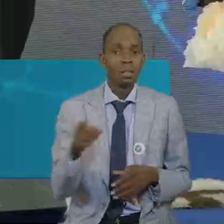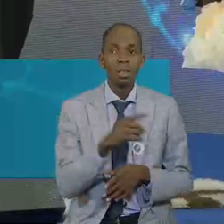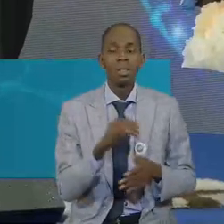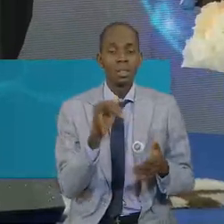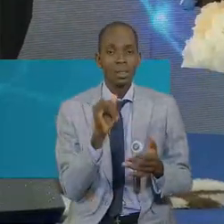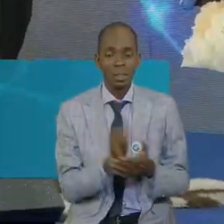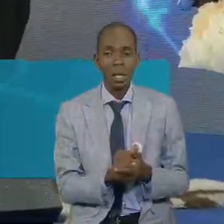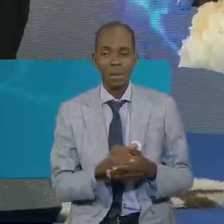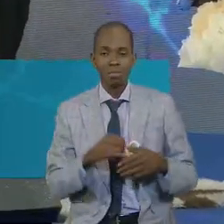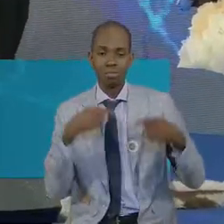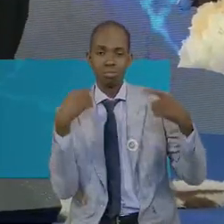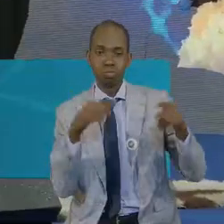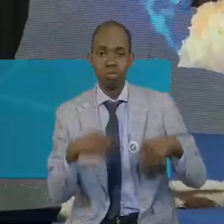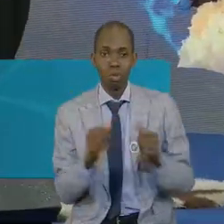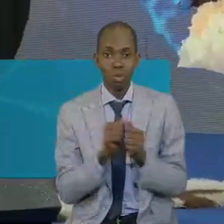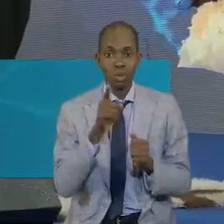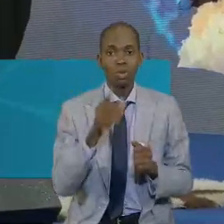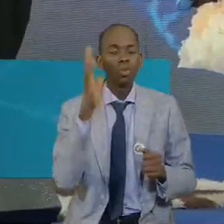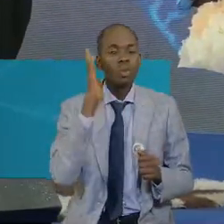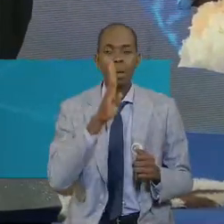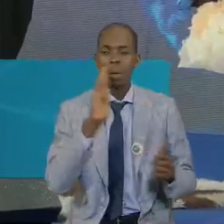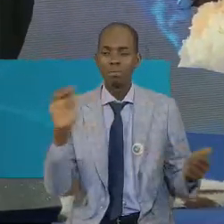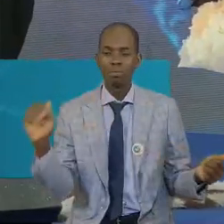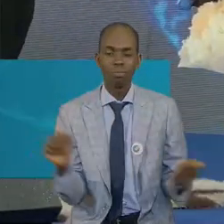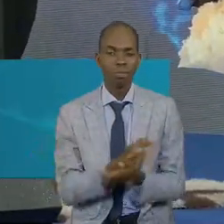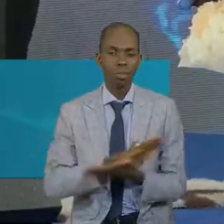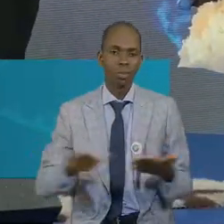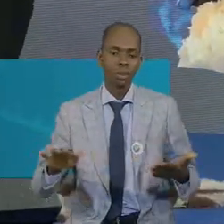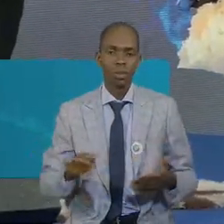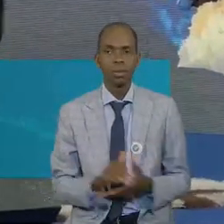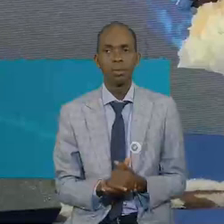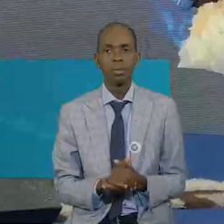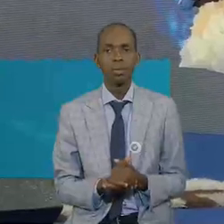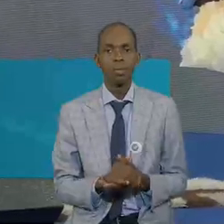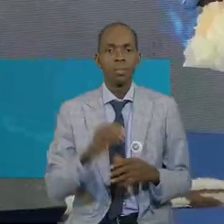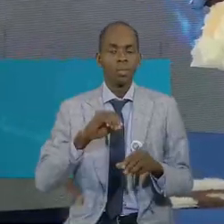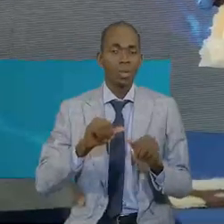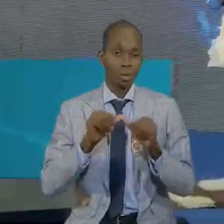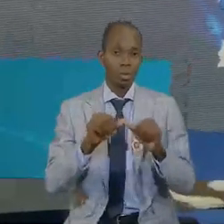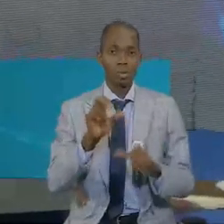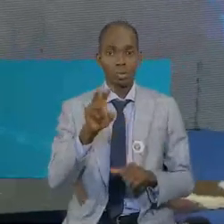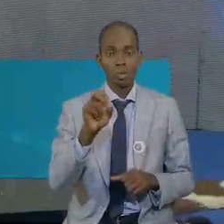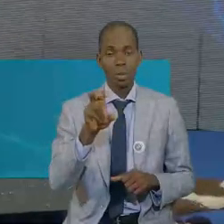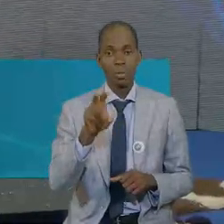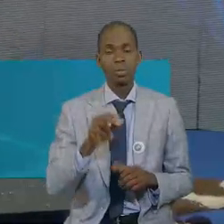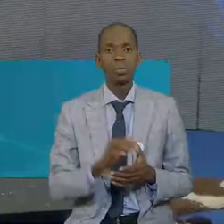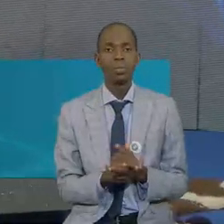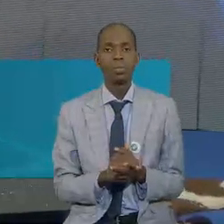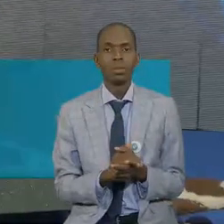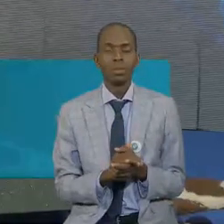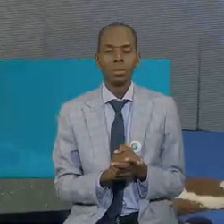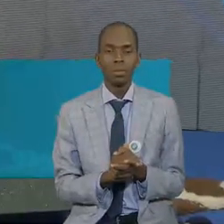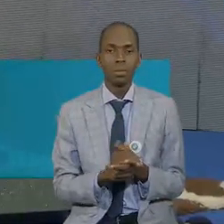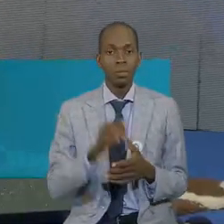thee shall perish. Et ceux qui discutent contre toi, verset 12. It says, thou shalt